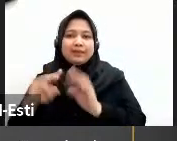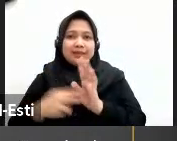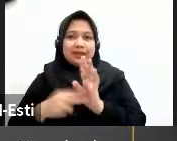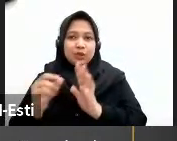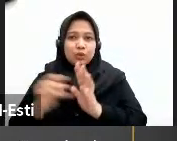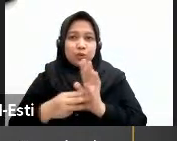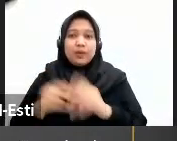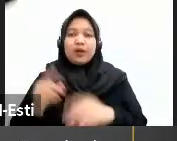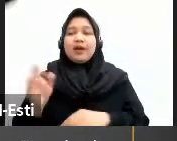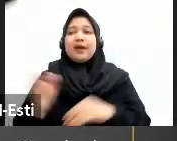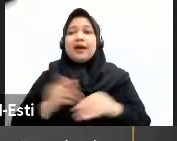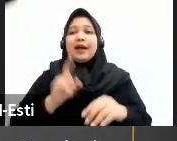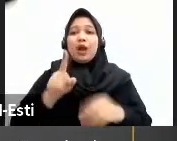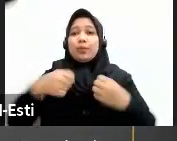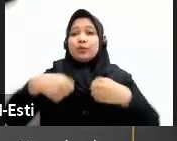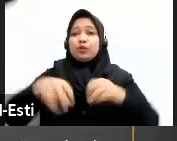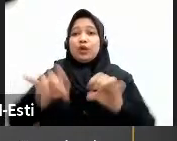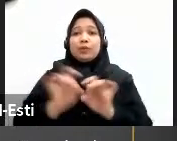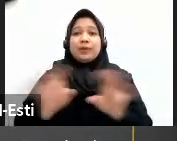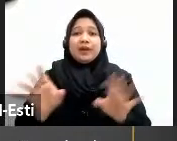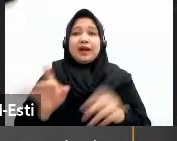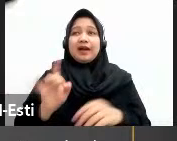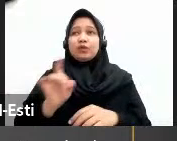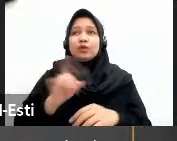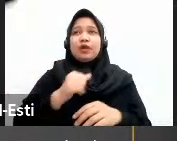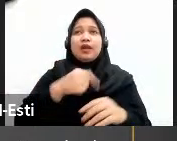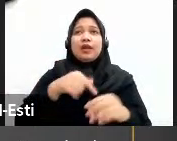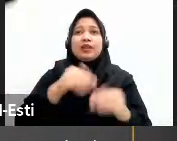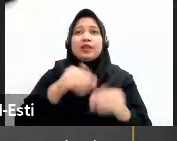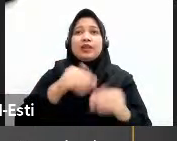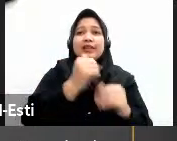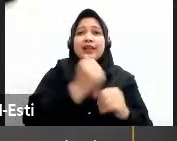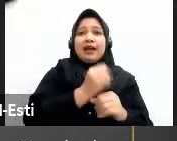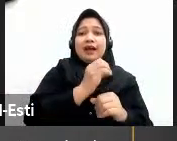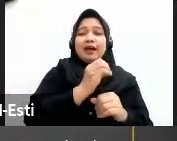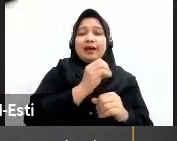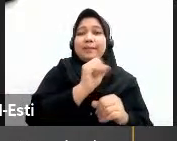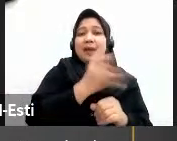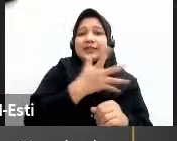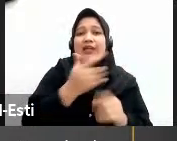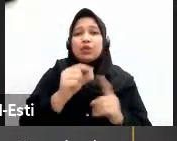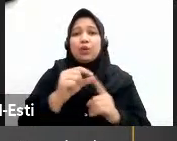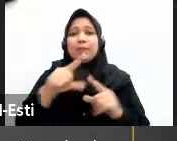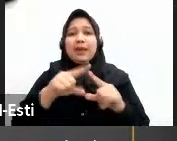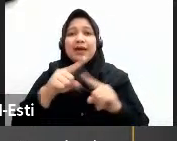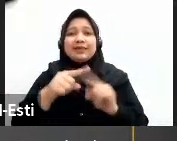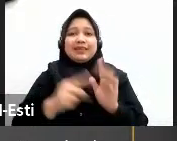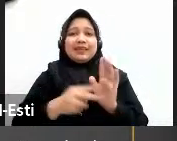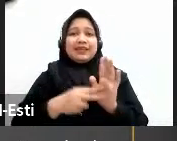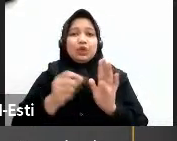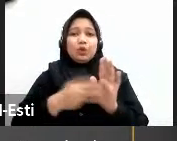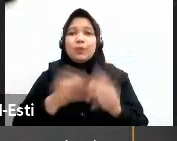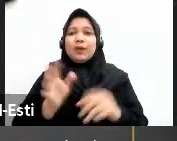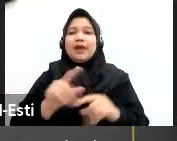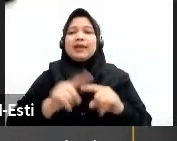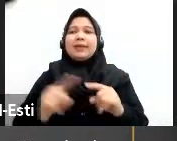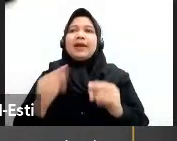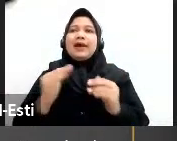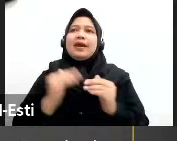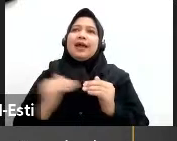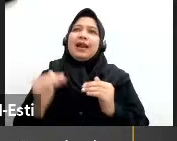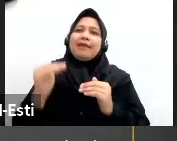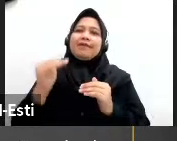misalnya itu tidak melalui level gold apa film tapi biasanya ada apa namanya ada degree ataupun leveling